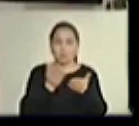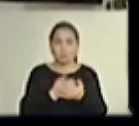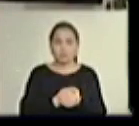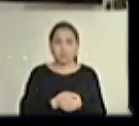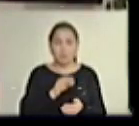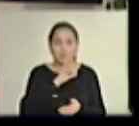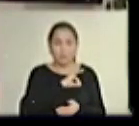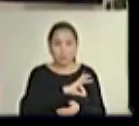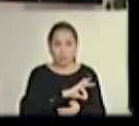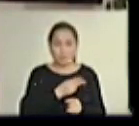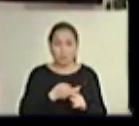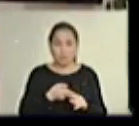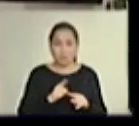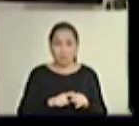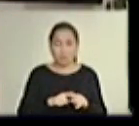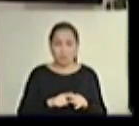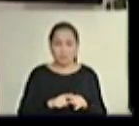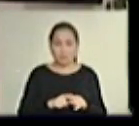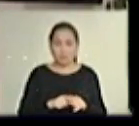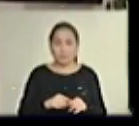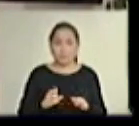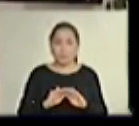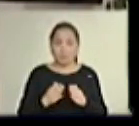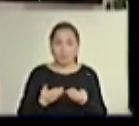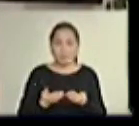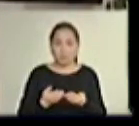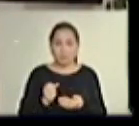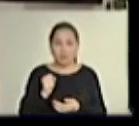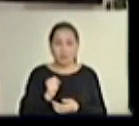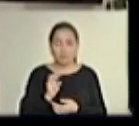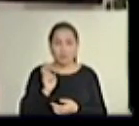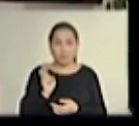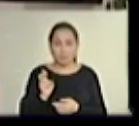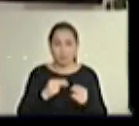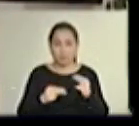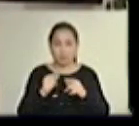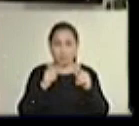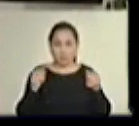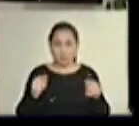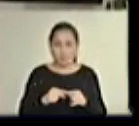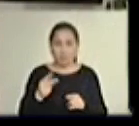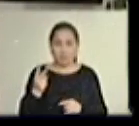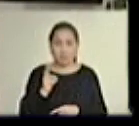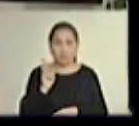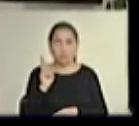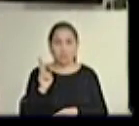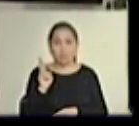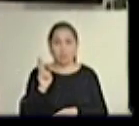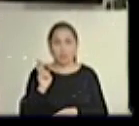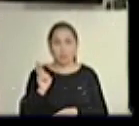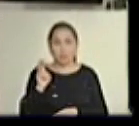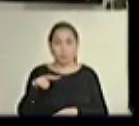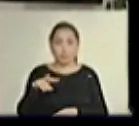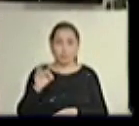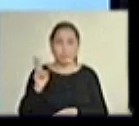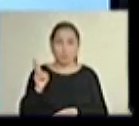foydalanishmoqda. Bu yerda darsligingizdagi A va B rasmida ikkita blokning rasmi